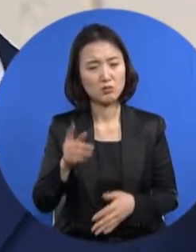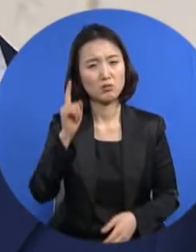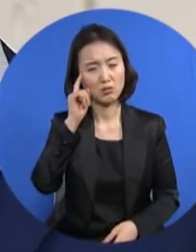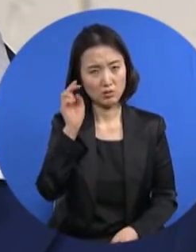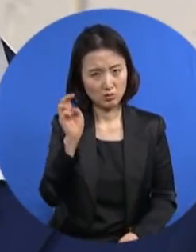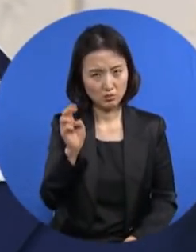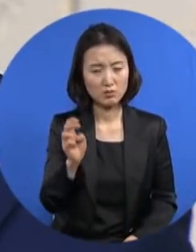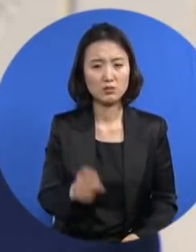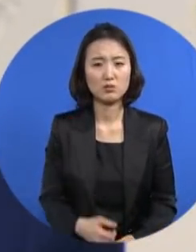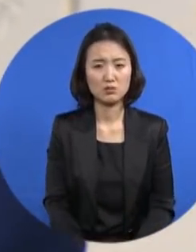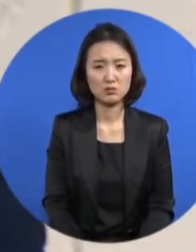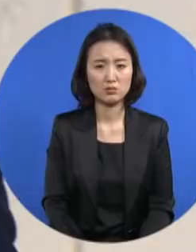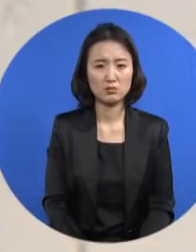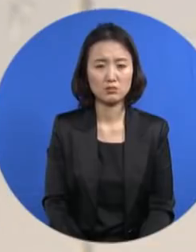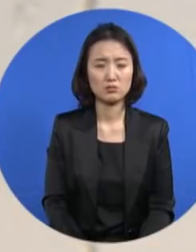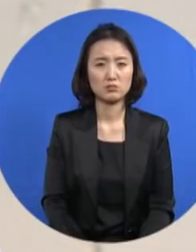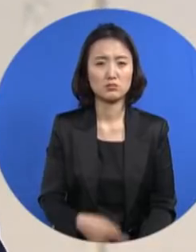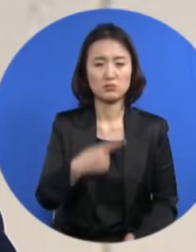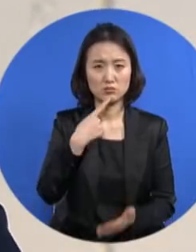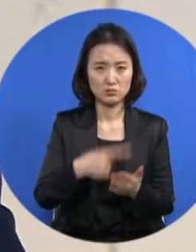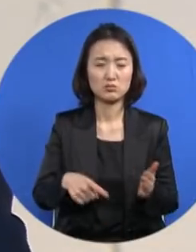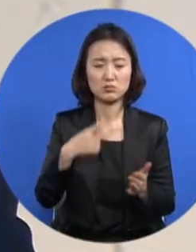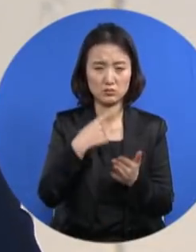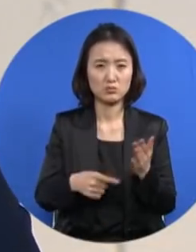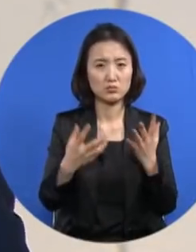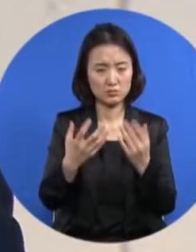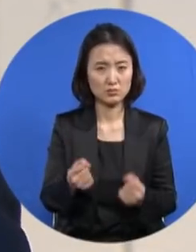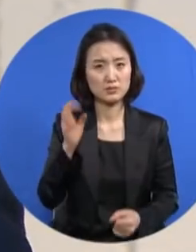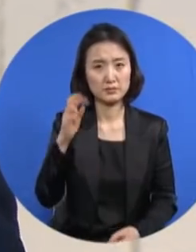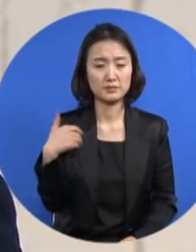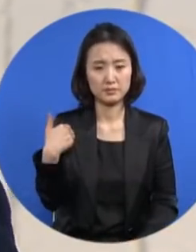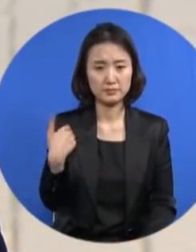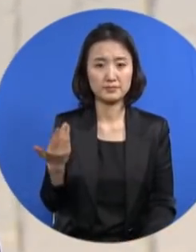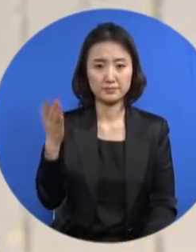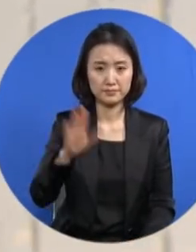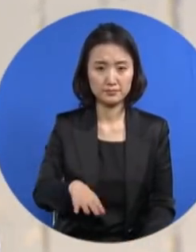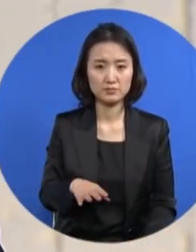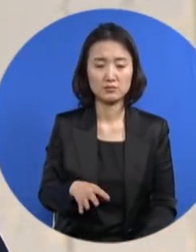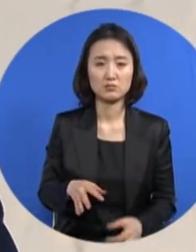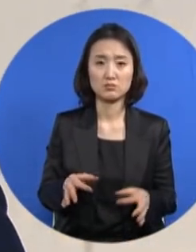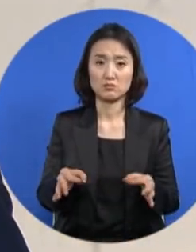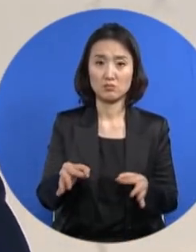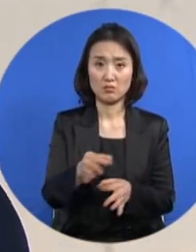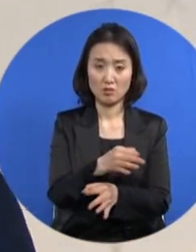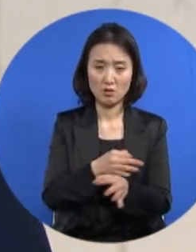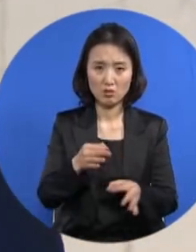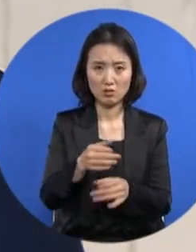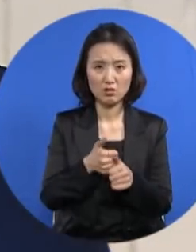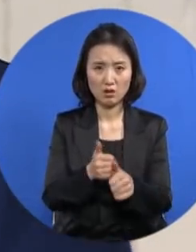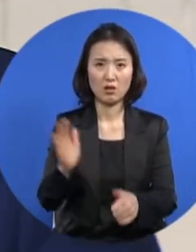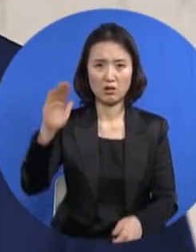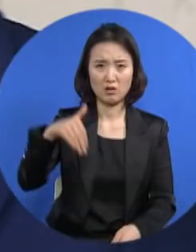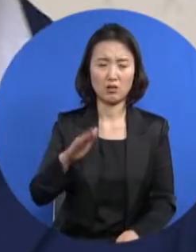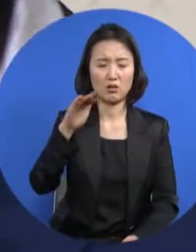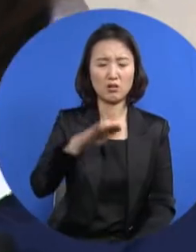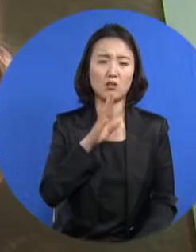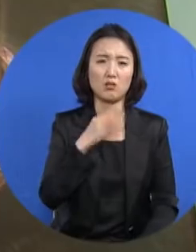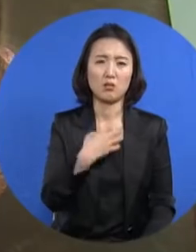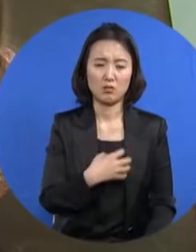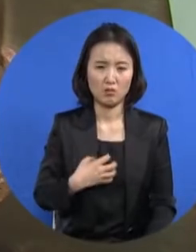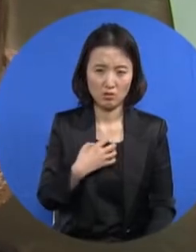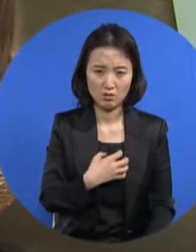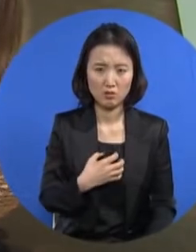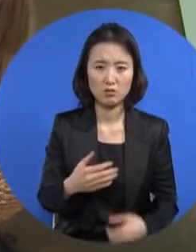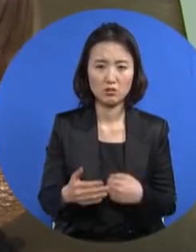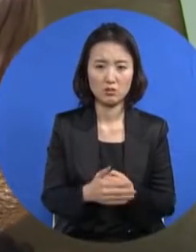그래서 회사를 닫고 손해를 본 게 경영미숙이 컸겠지만 경기를 타는 거가 정말 너무 싫더라고요. 그래서